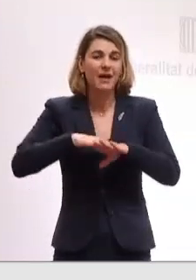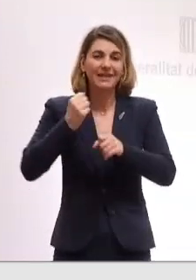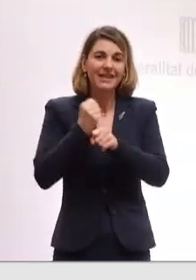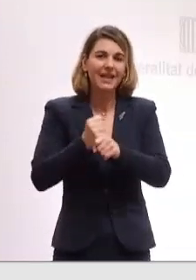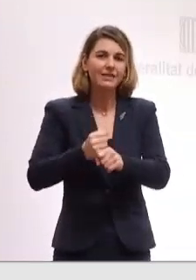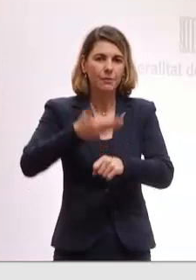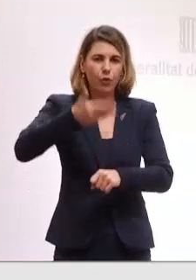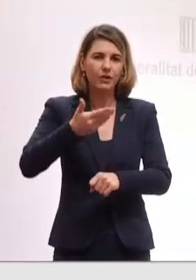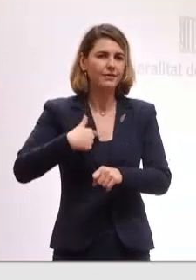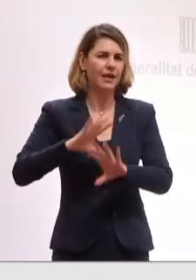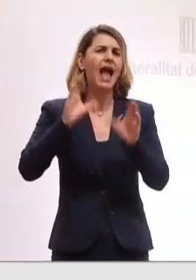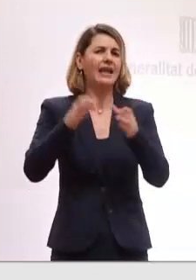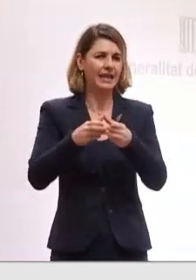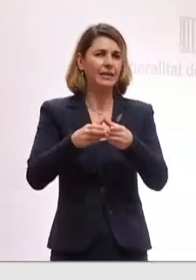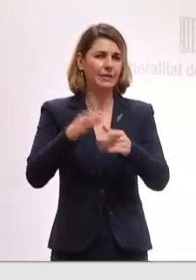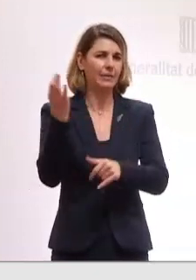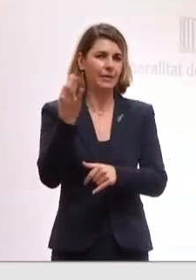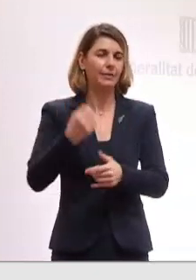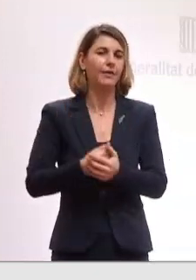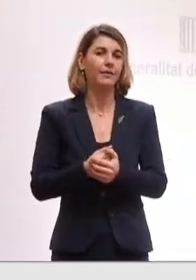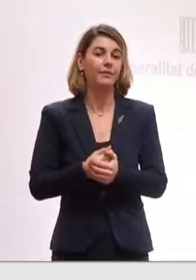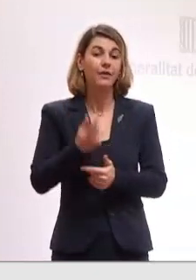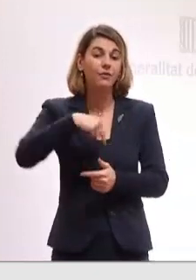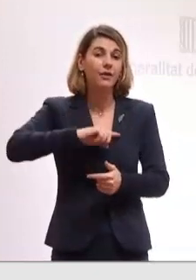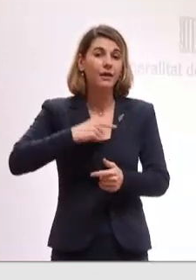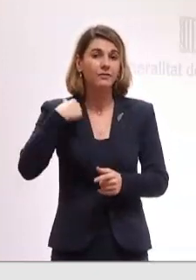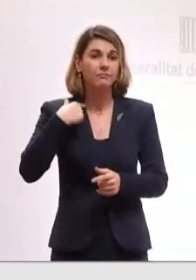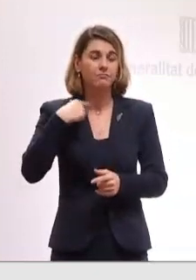tasques. I ens hi vam proposar